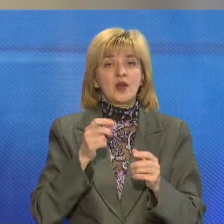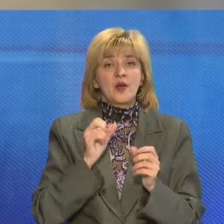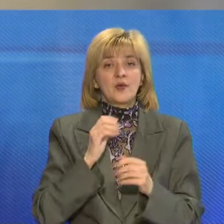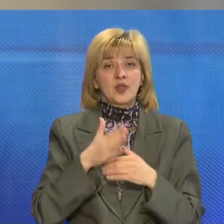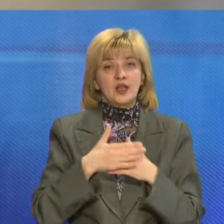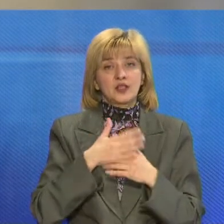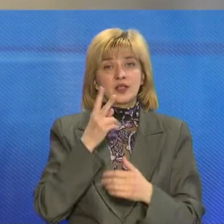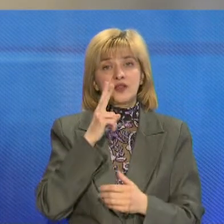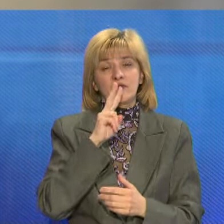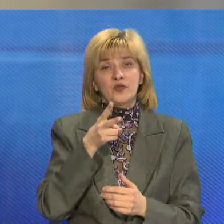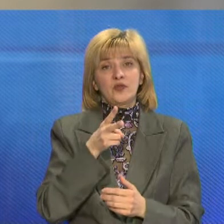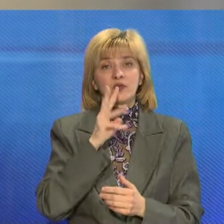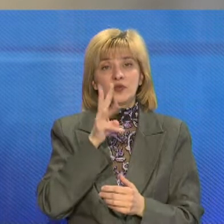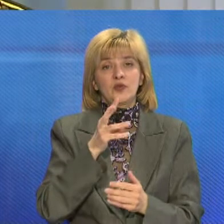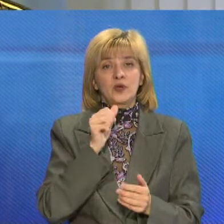воли.